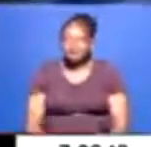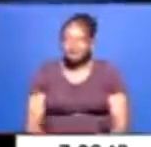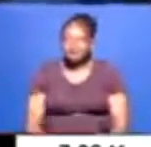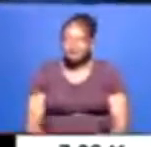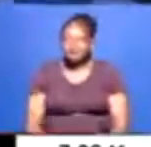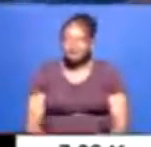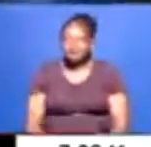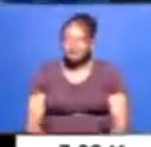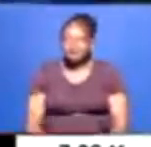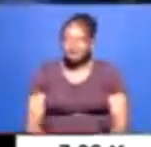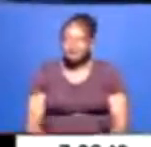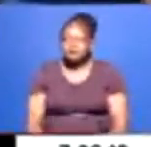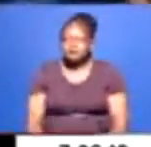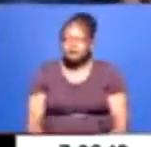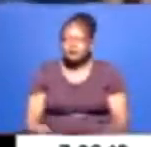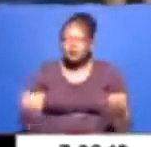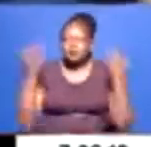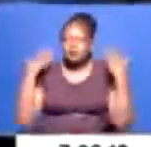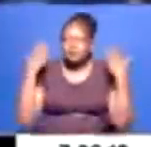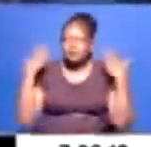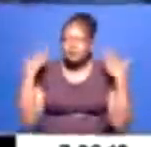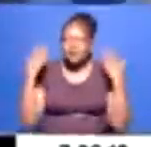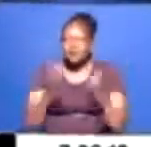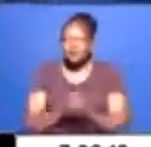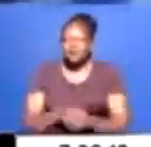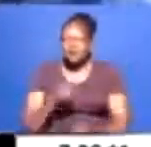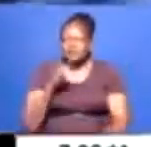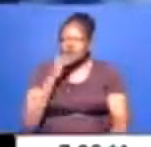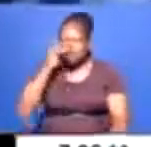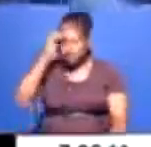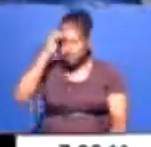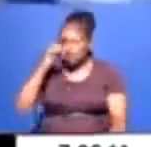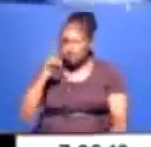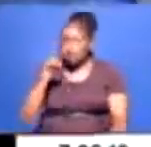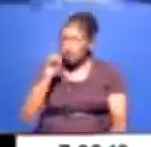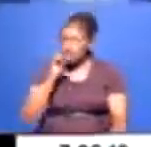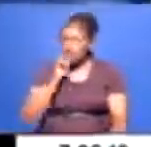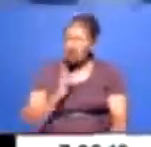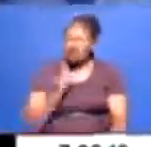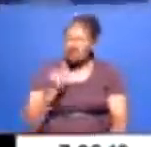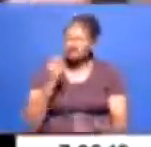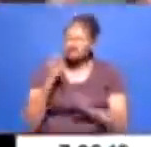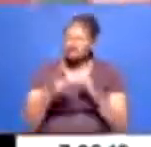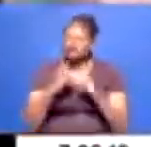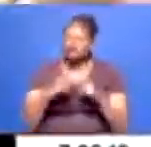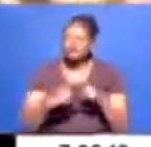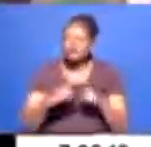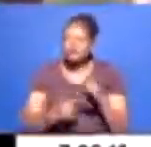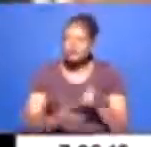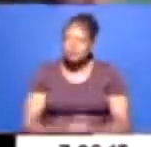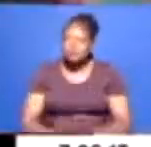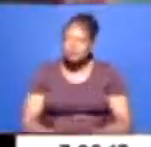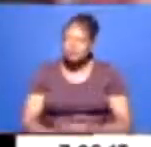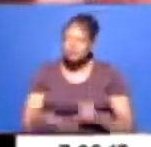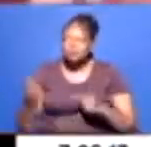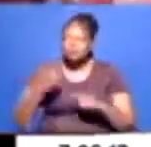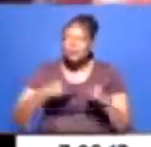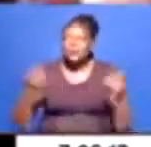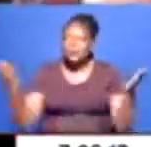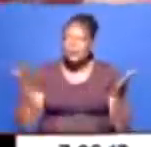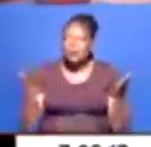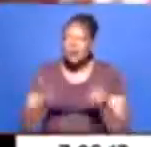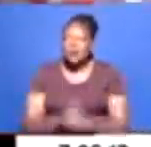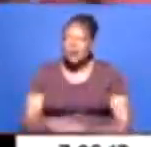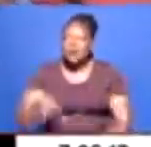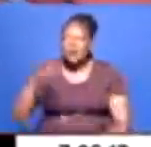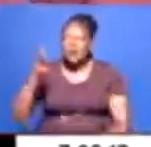Katika kaunti ya Meru, yatima wa umri wa miaka 22 Glory Mwendwa Kinoti kutoka eneo la Kibirichia,